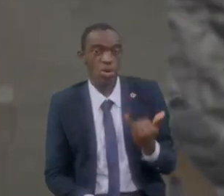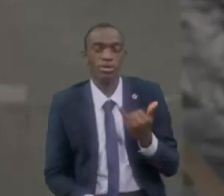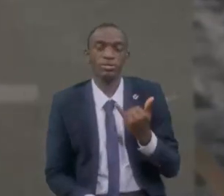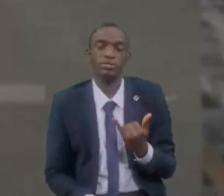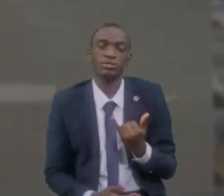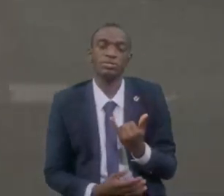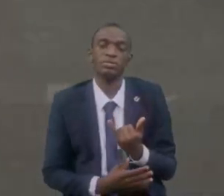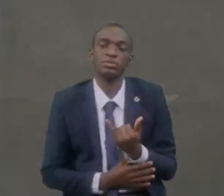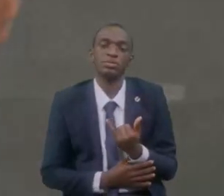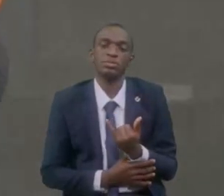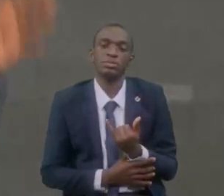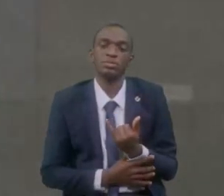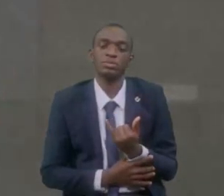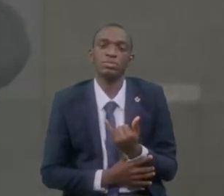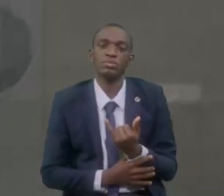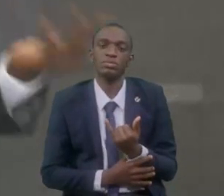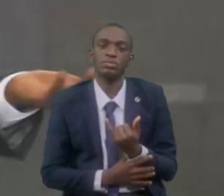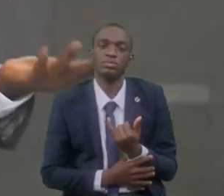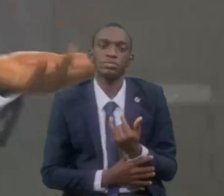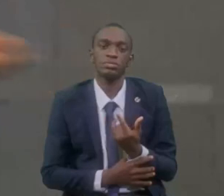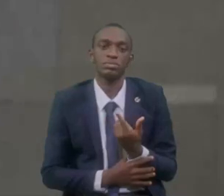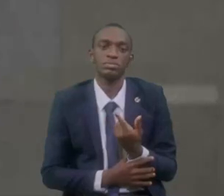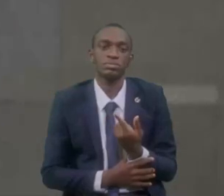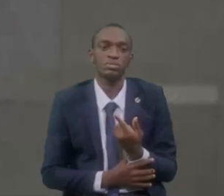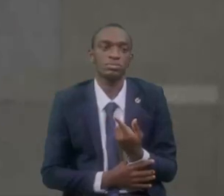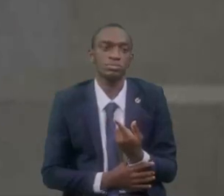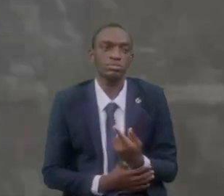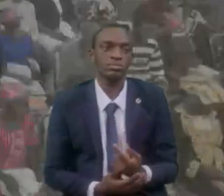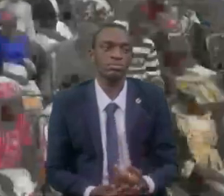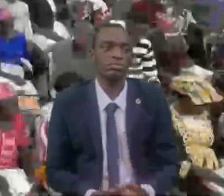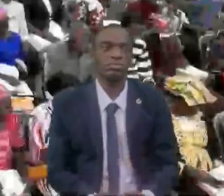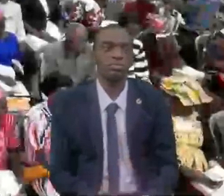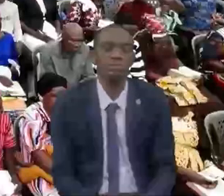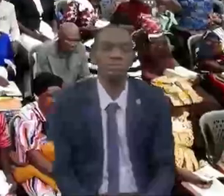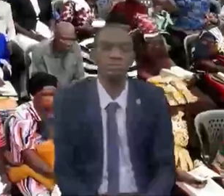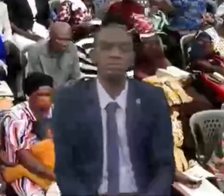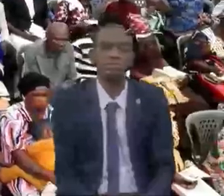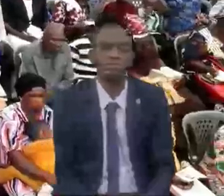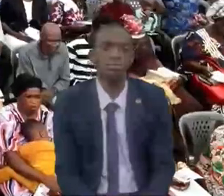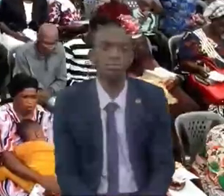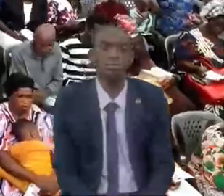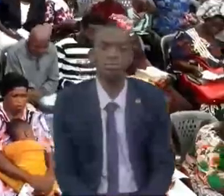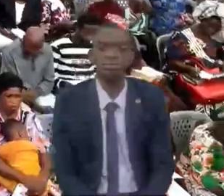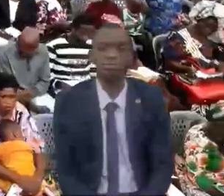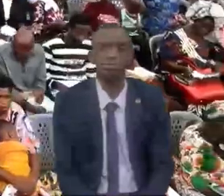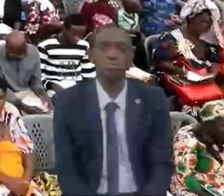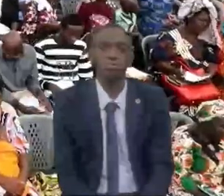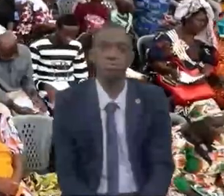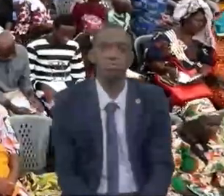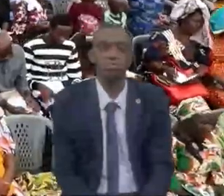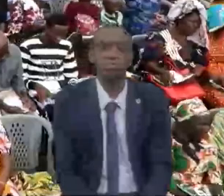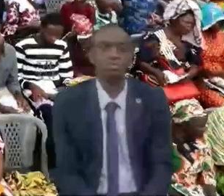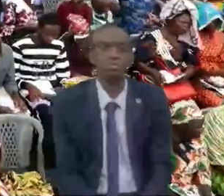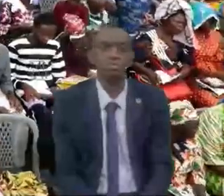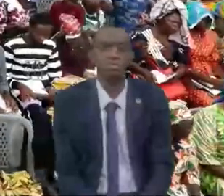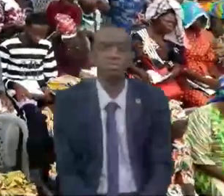passé est devenu un pays stérile aujourd'hui, ce n'est pas parce que ça arrive partout, ça arrive à